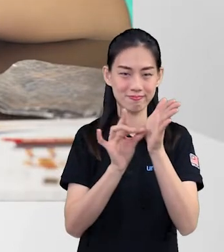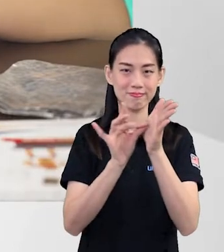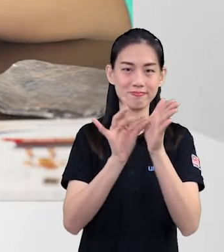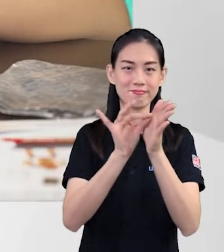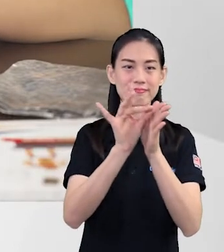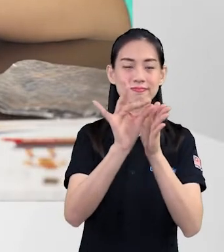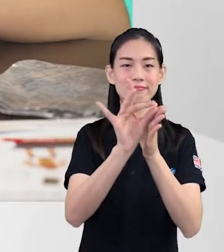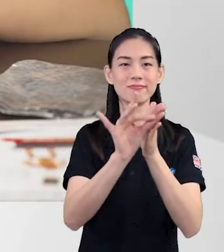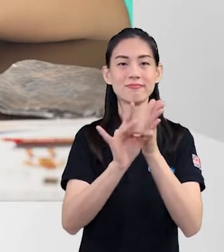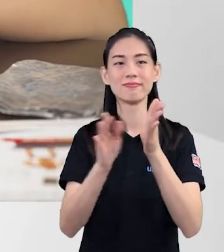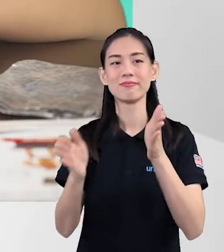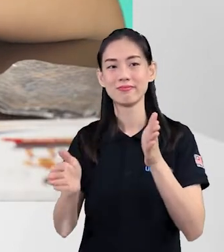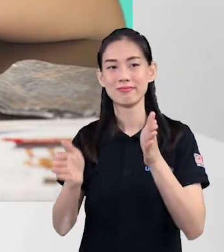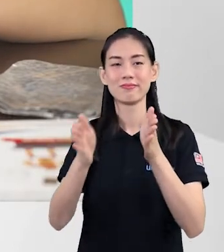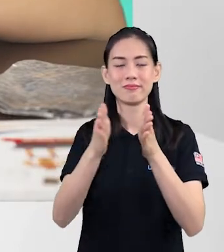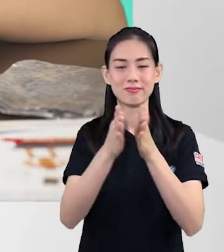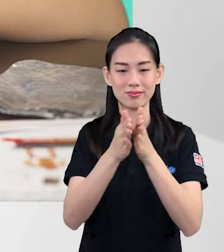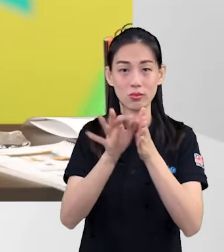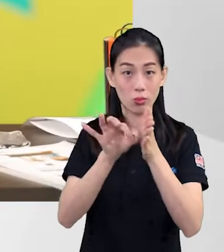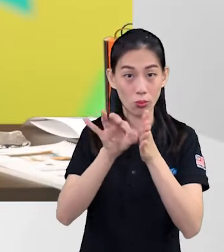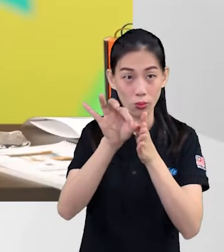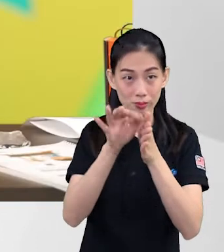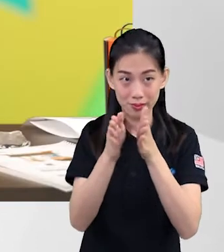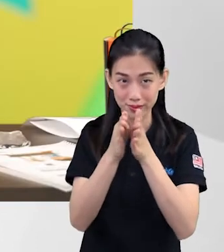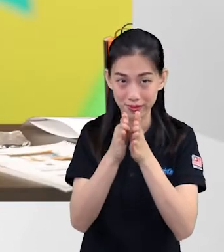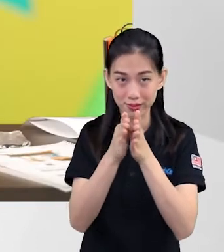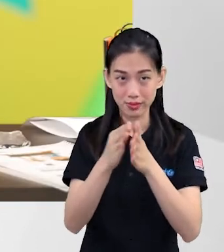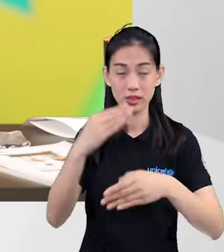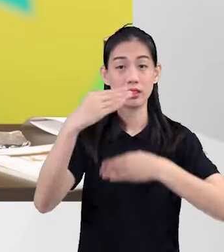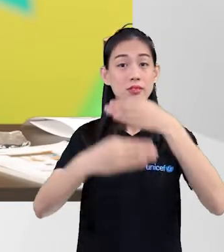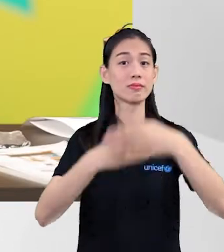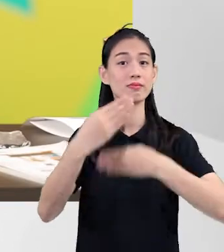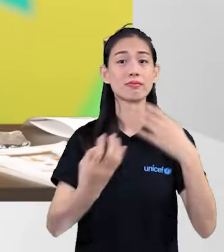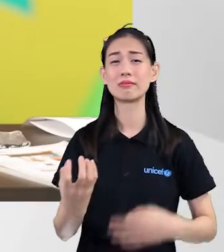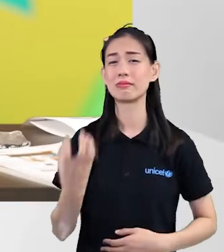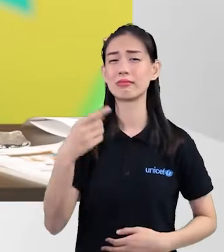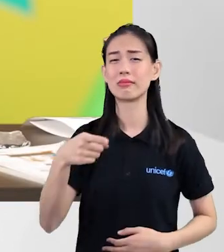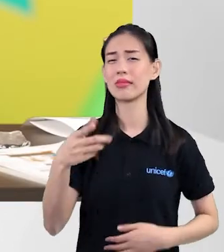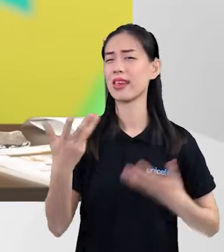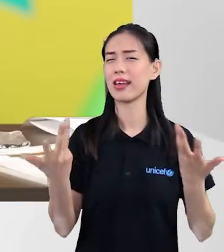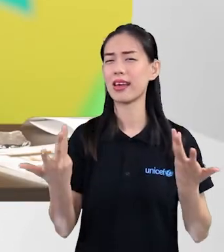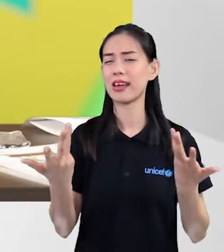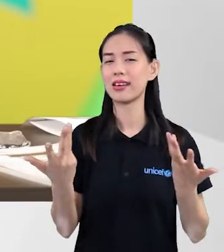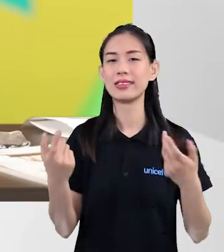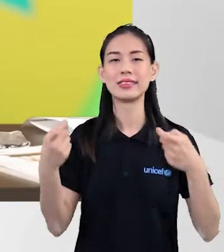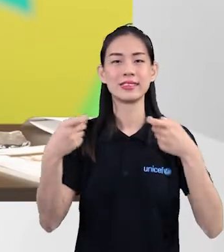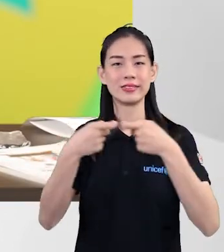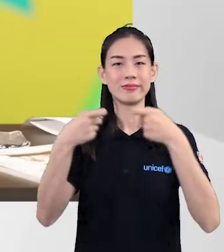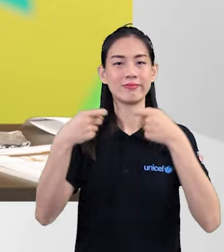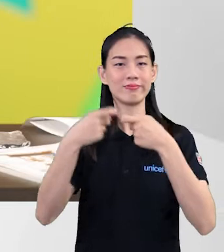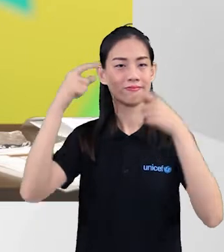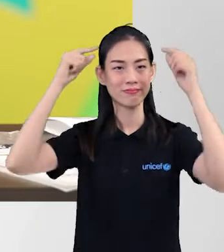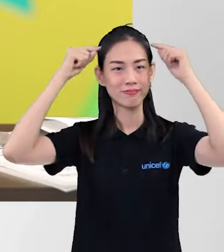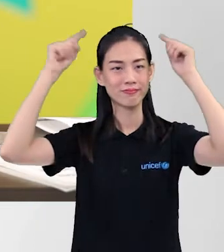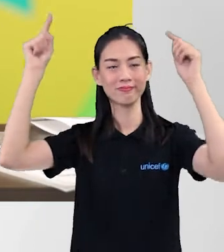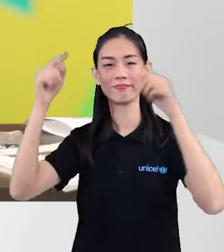Pastikan ada ruang di antara kadbod pertama dan yang kedua. Aluminium foil ini bertindak sebagai konduktor dan membolehkan arus elektrik mengalir apabila